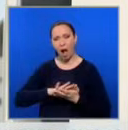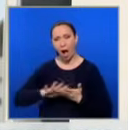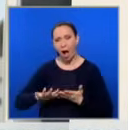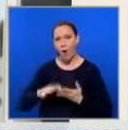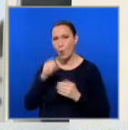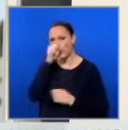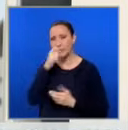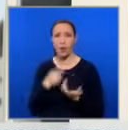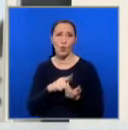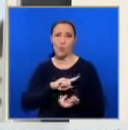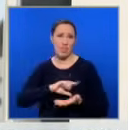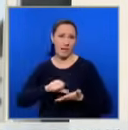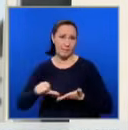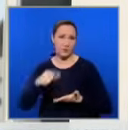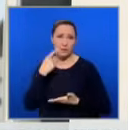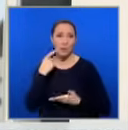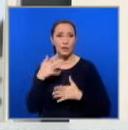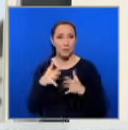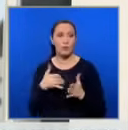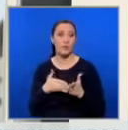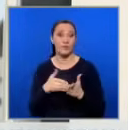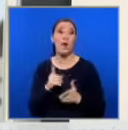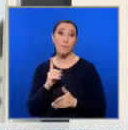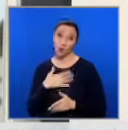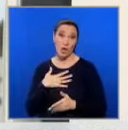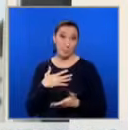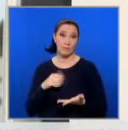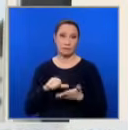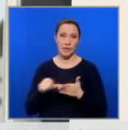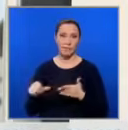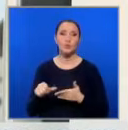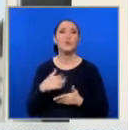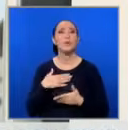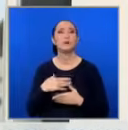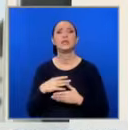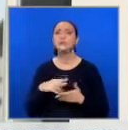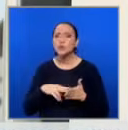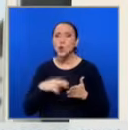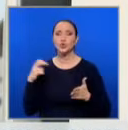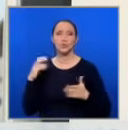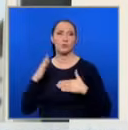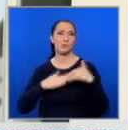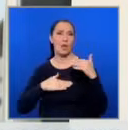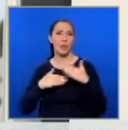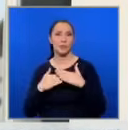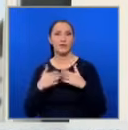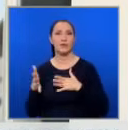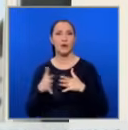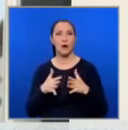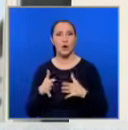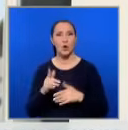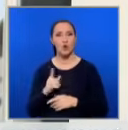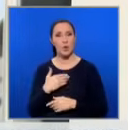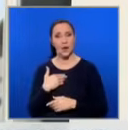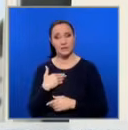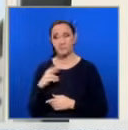неграмотни младите хора. Напротив, може би има и неграмотни, но има и изключително талантливи. И хора, които